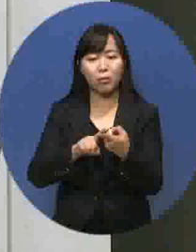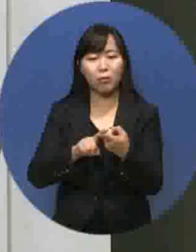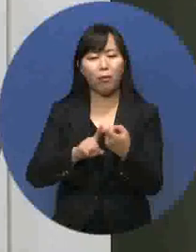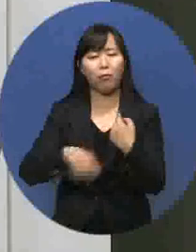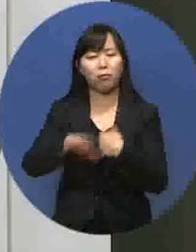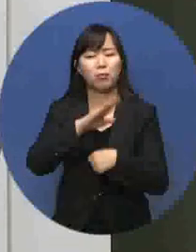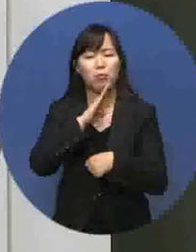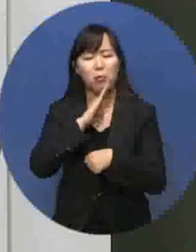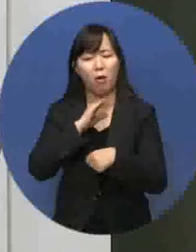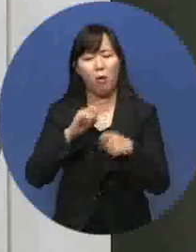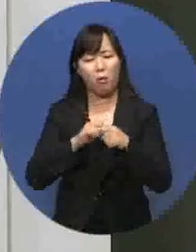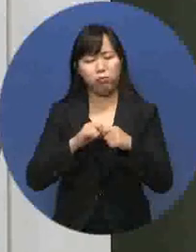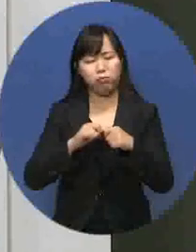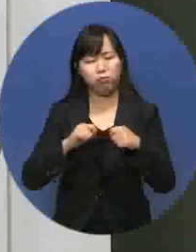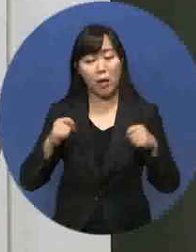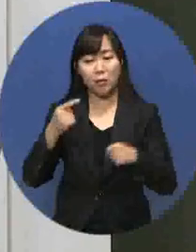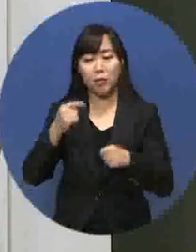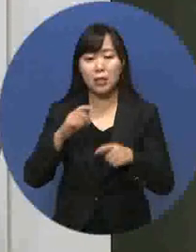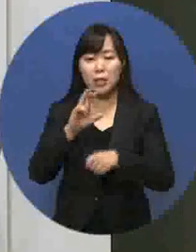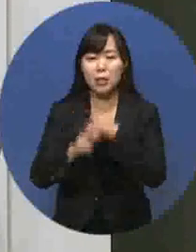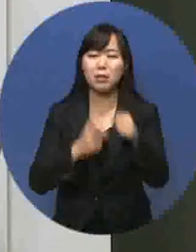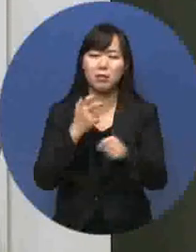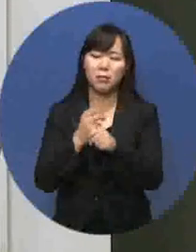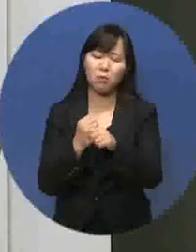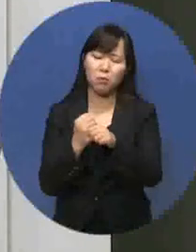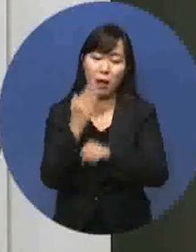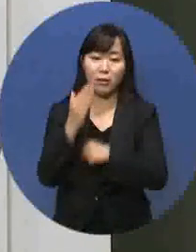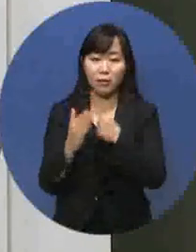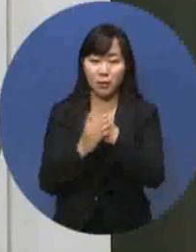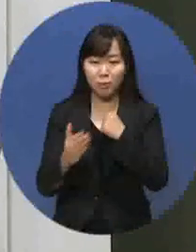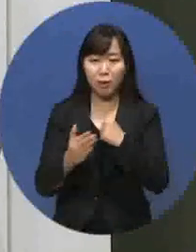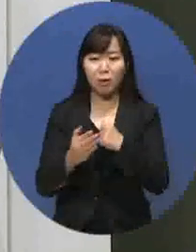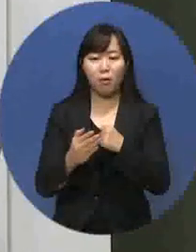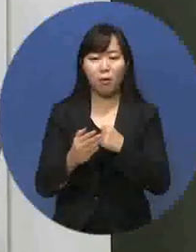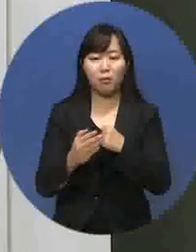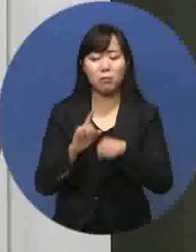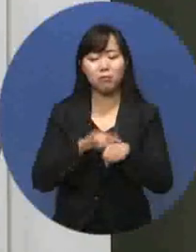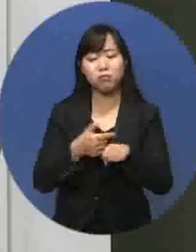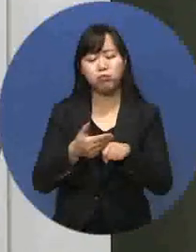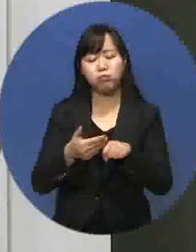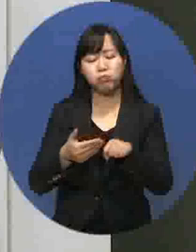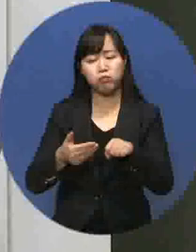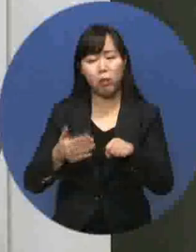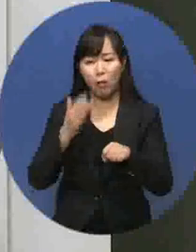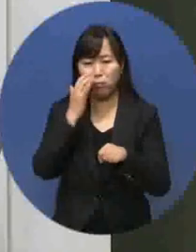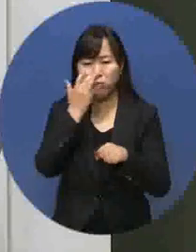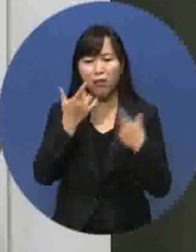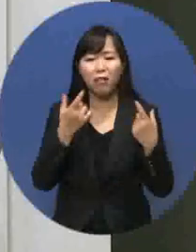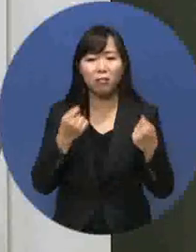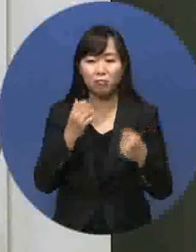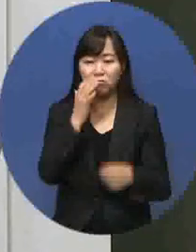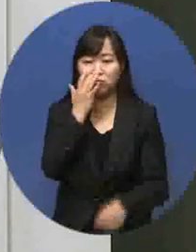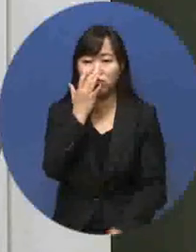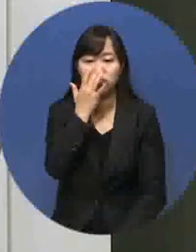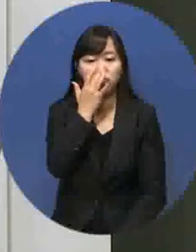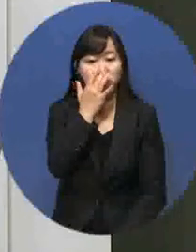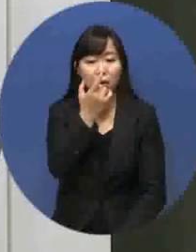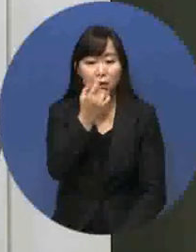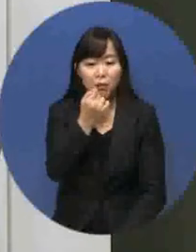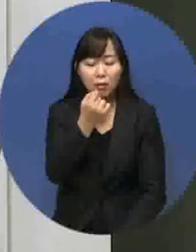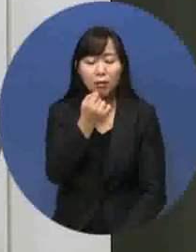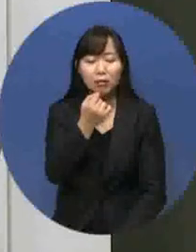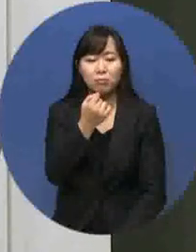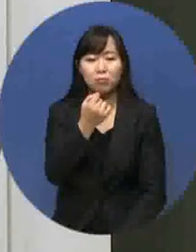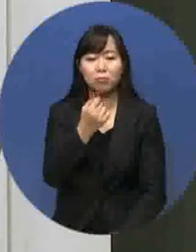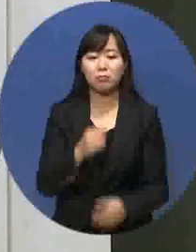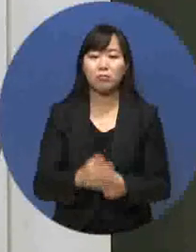시간 그렇지. 70년이 넘도록 겪다 보니까 조금 둔해진 것 같아요. 국민들 자체가. 그래서